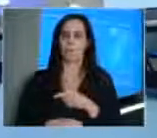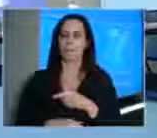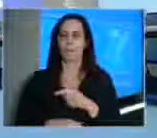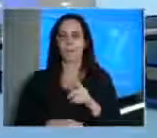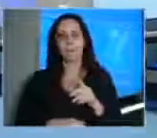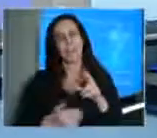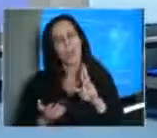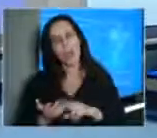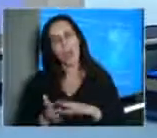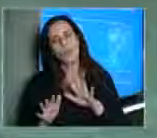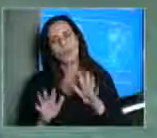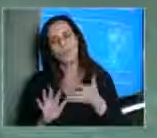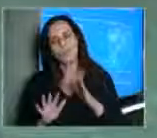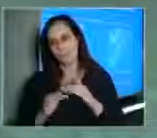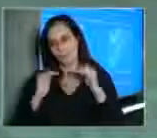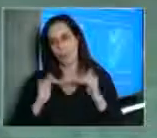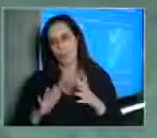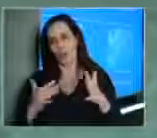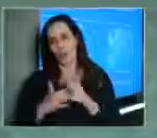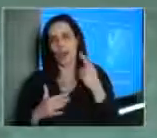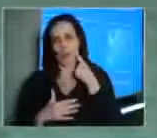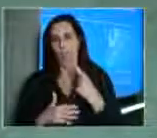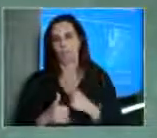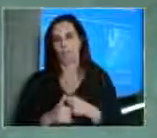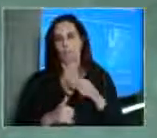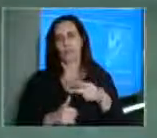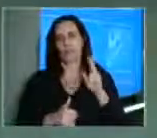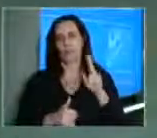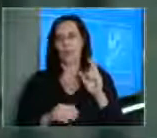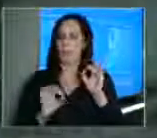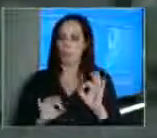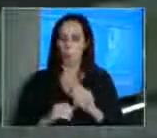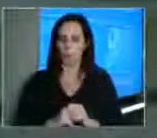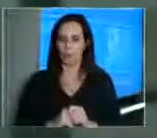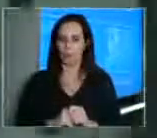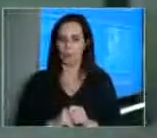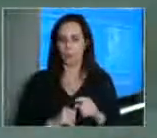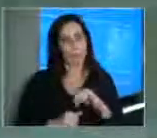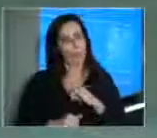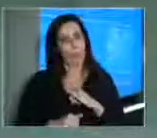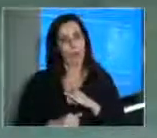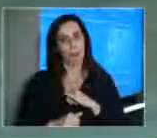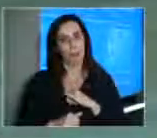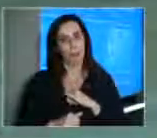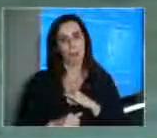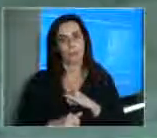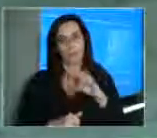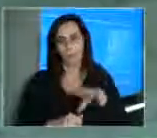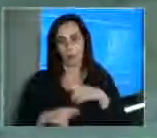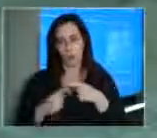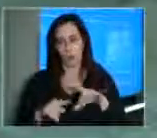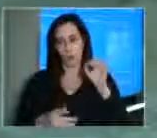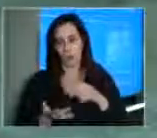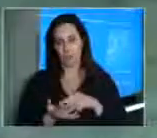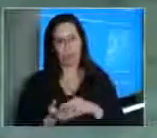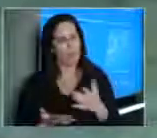ה-20, זה היה נכון במידה פחותה ממה שהמחקר מצביע עליו. כלומר, זה יותר מתון. וזה מעניין. אפשר למצוא כל מיני סיבות לזה.